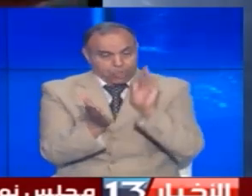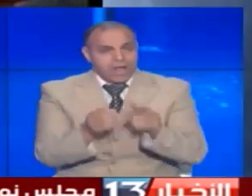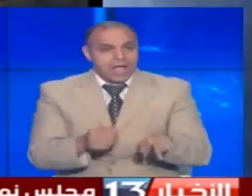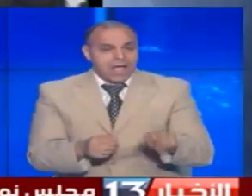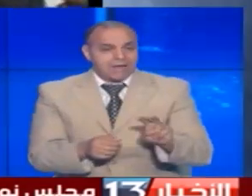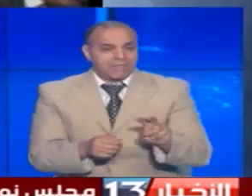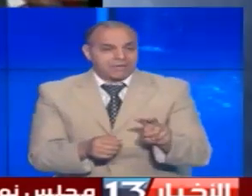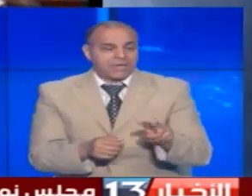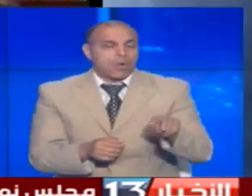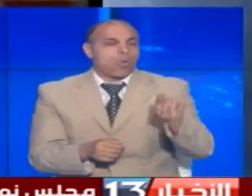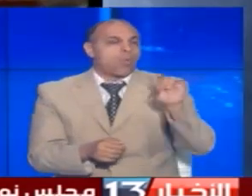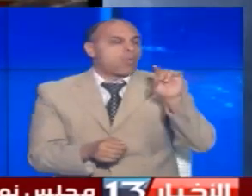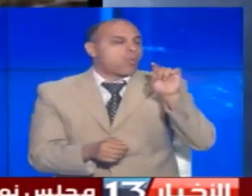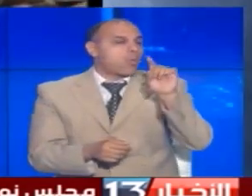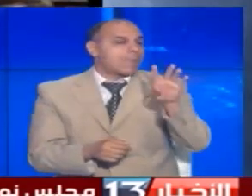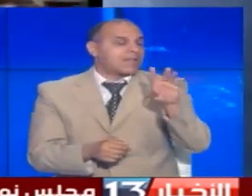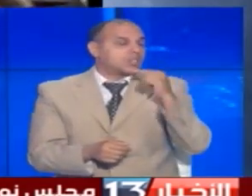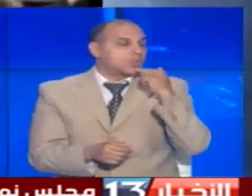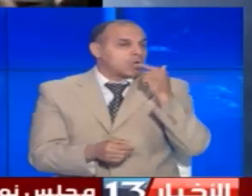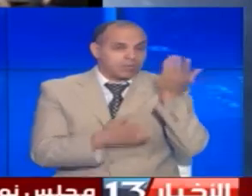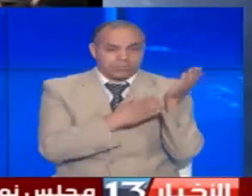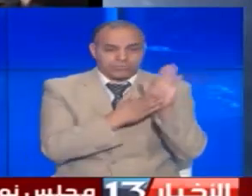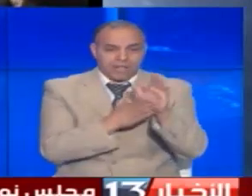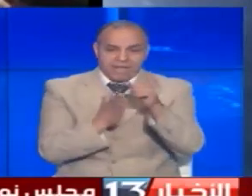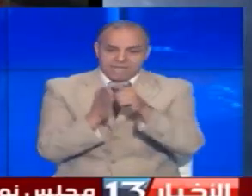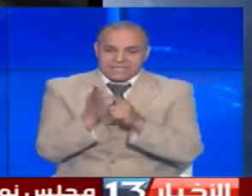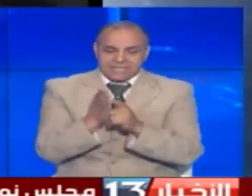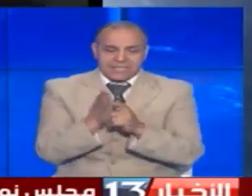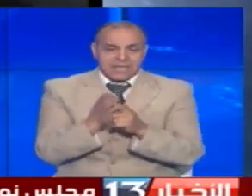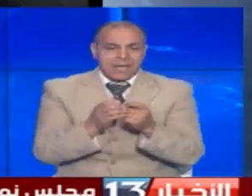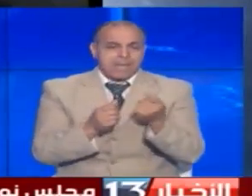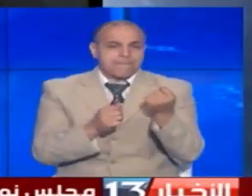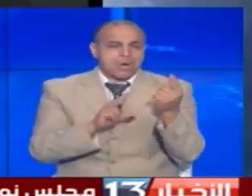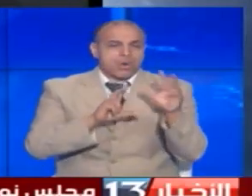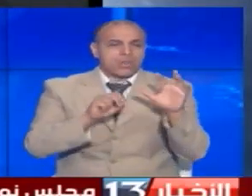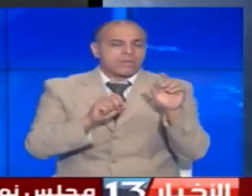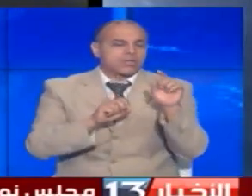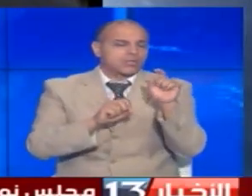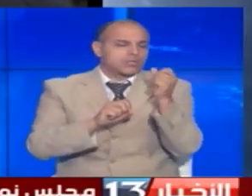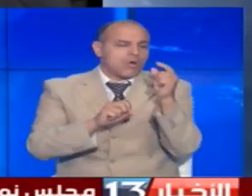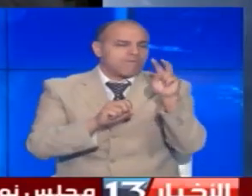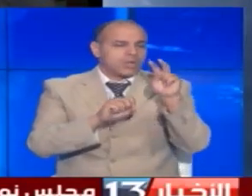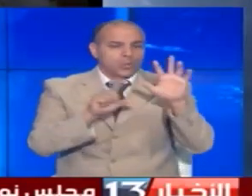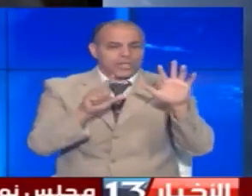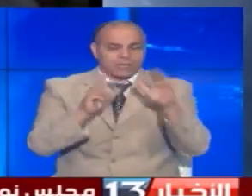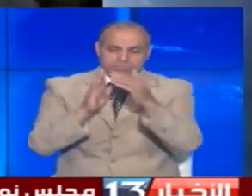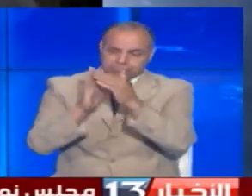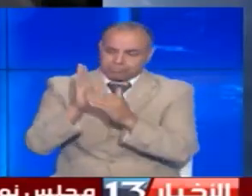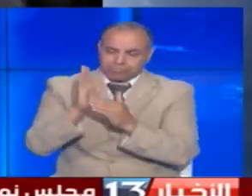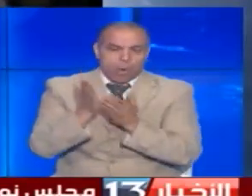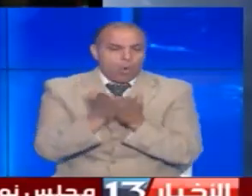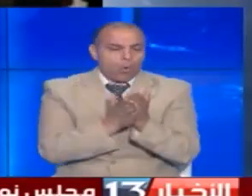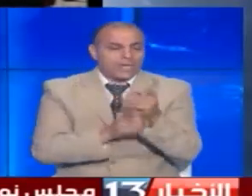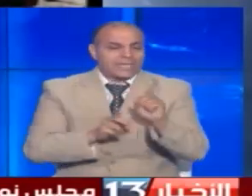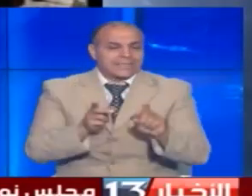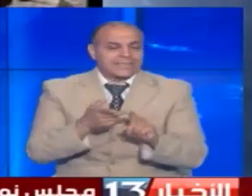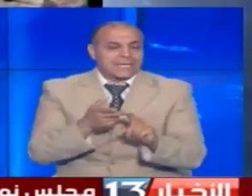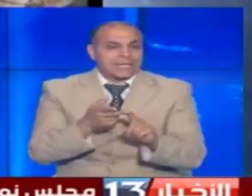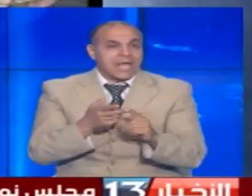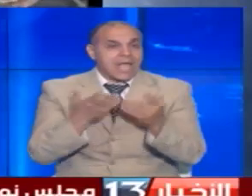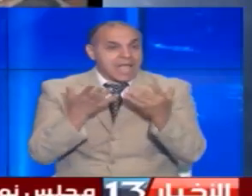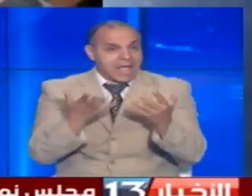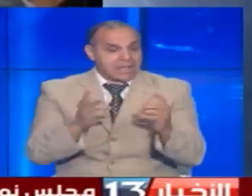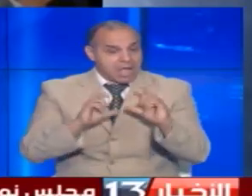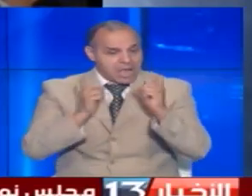واربعه عشر والذي يعرف في فصل مائه وثمانيه وعشرين يعرف هيئه حقوق الانسان بانها